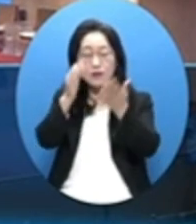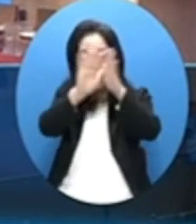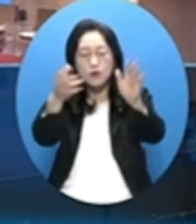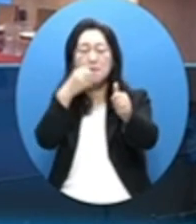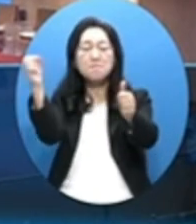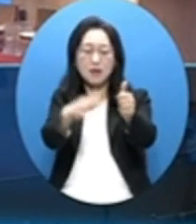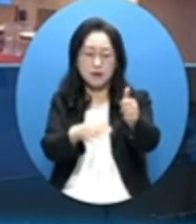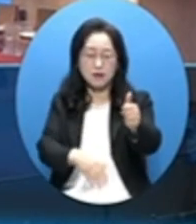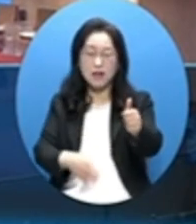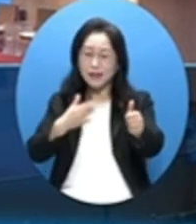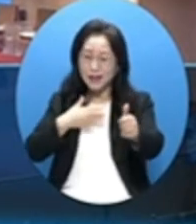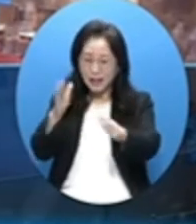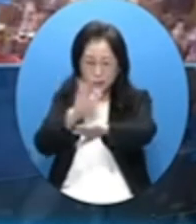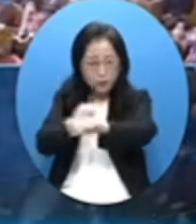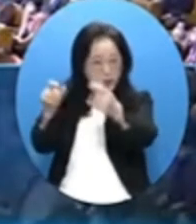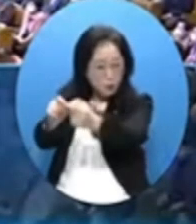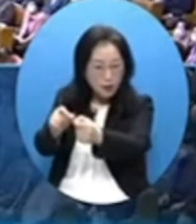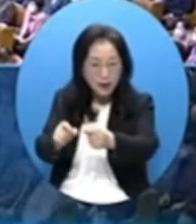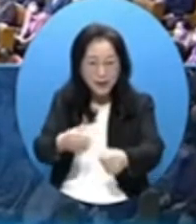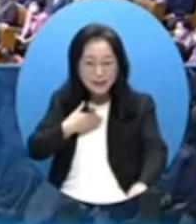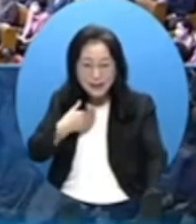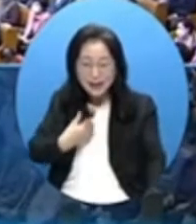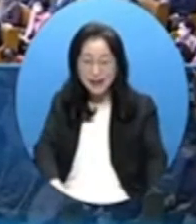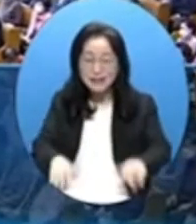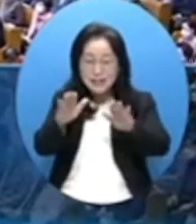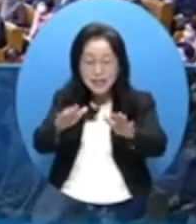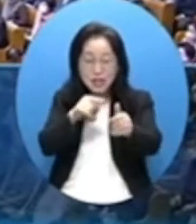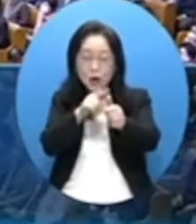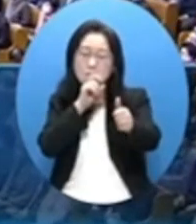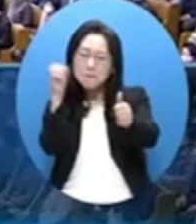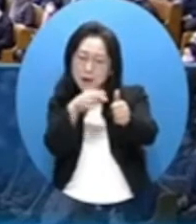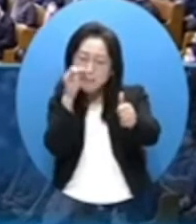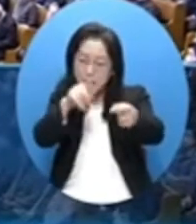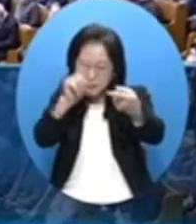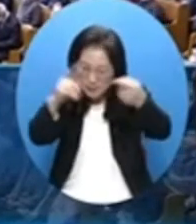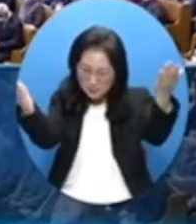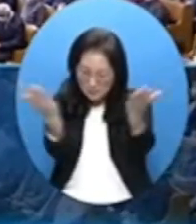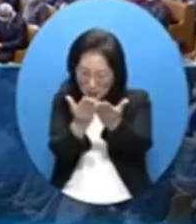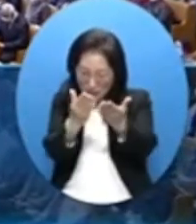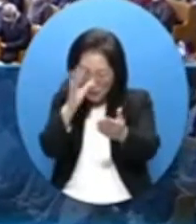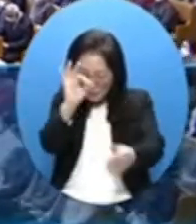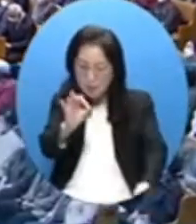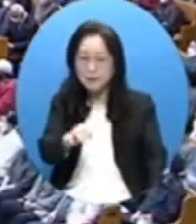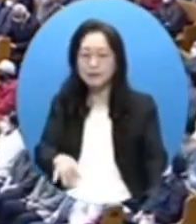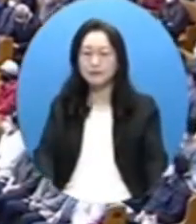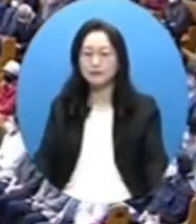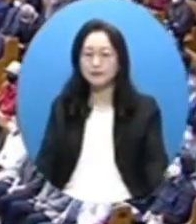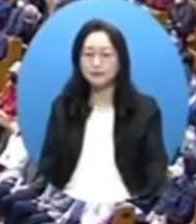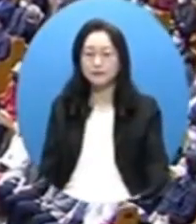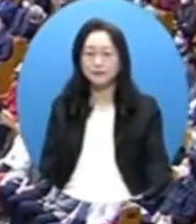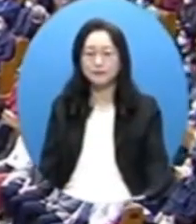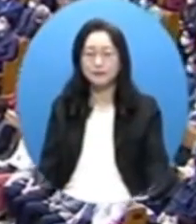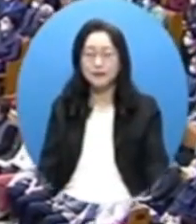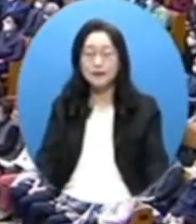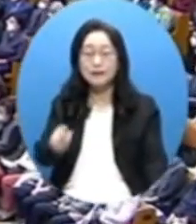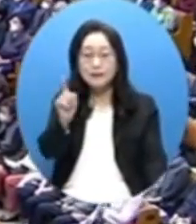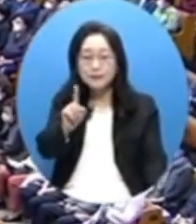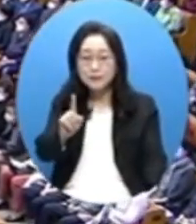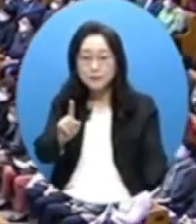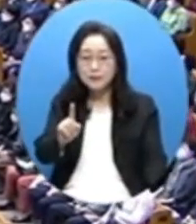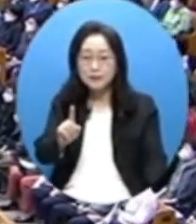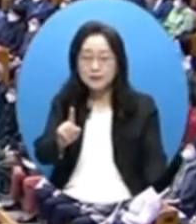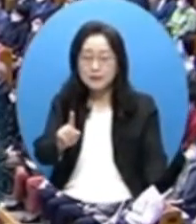이르시되 야훼손이 짧으냐 내가 이제 내 말이 내게 응하는 여부를 보리라 기억한 걸